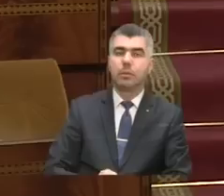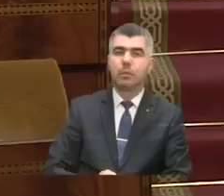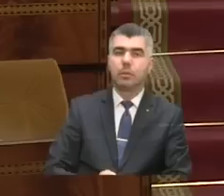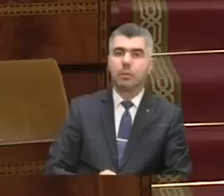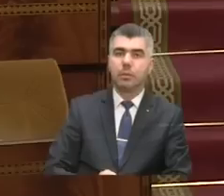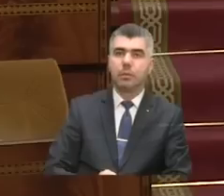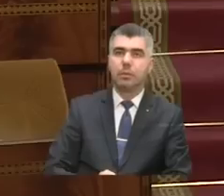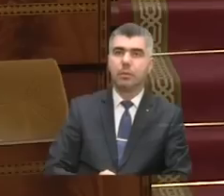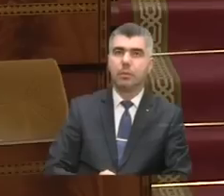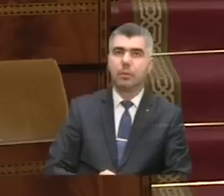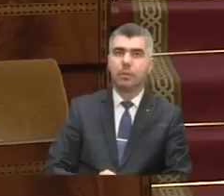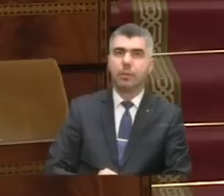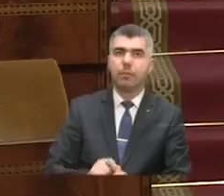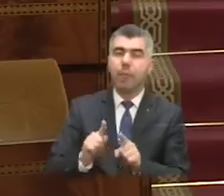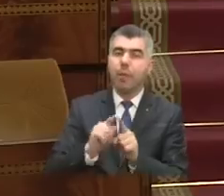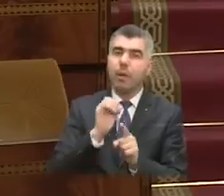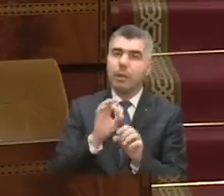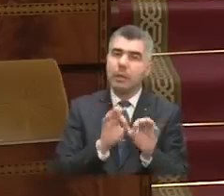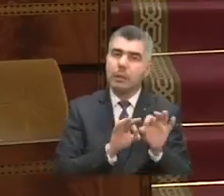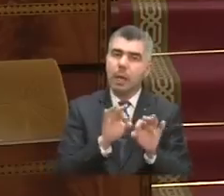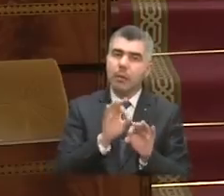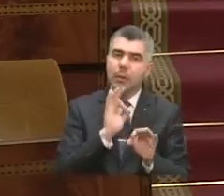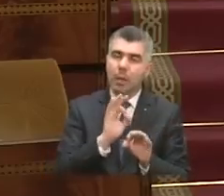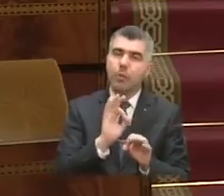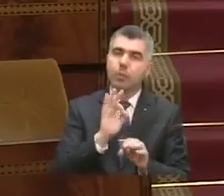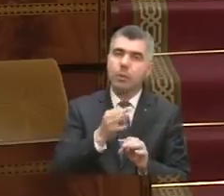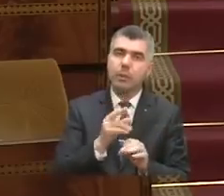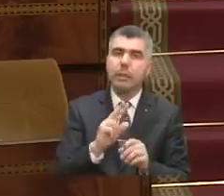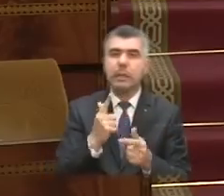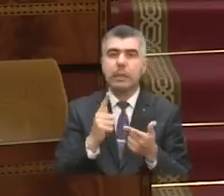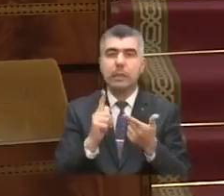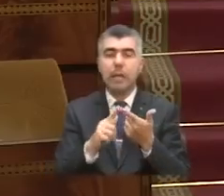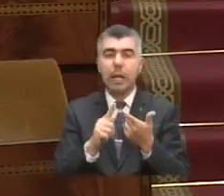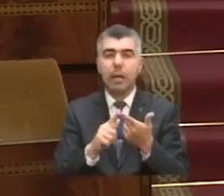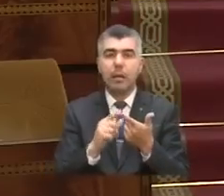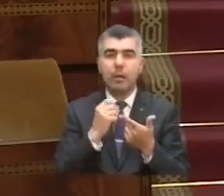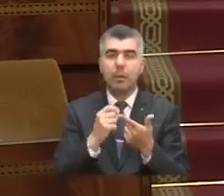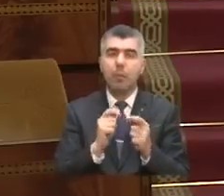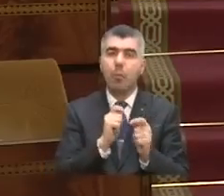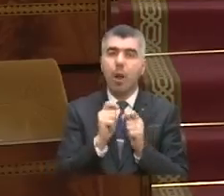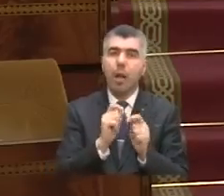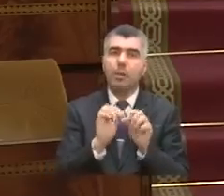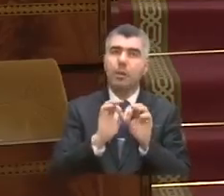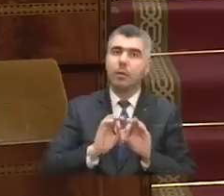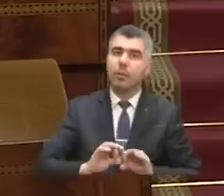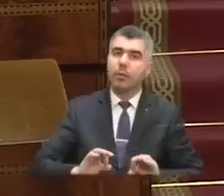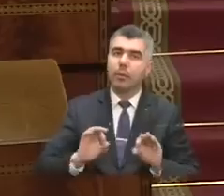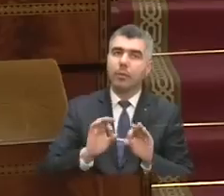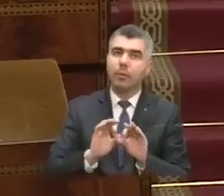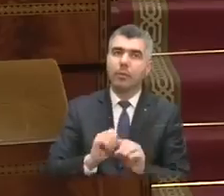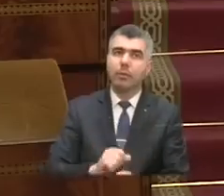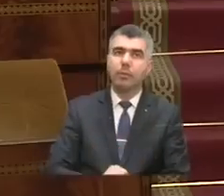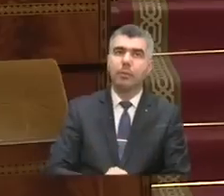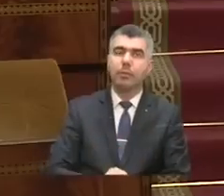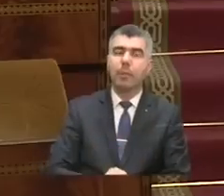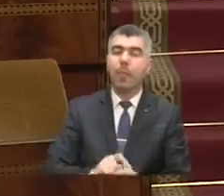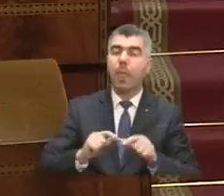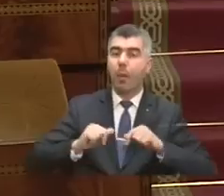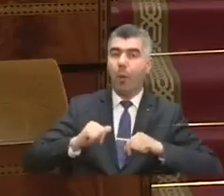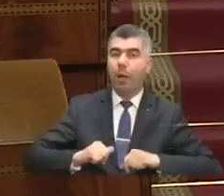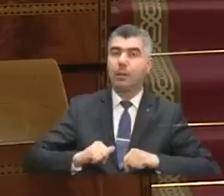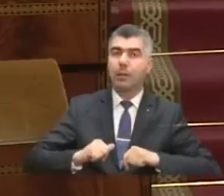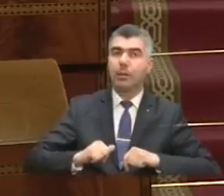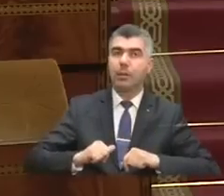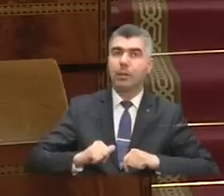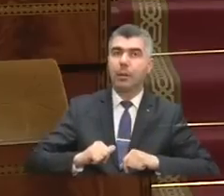يعني كيدخل في العلاقة في التنظيم في هذه، متفق معك. الجزء نعم. الثاني أو الثاني غنفتحوا الباب للنقاش. لا لا دابا غير السيد الوزير